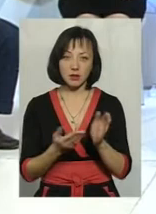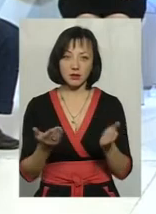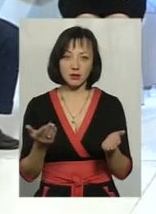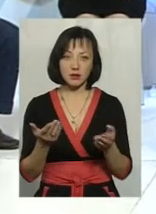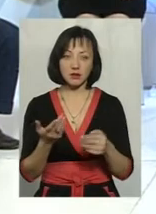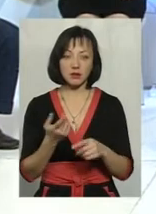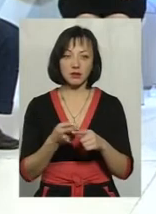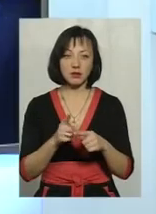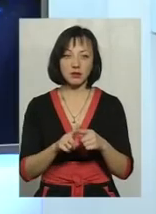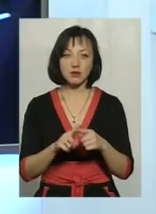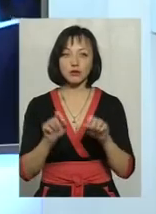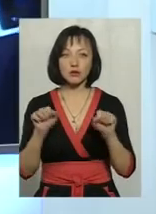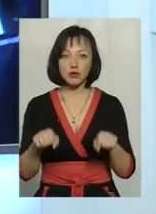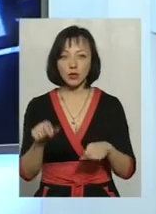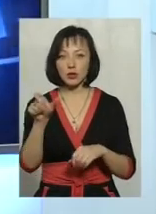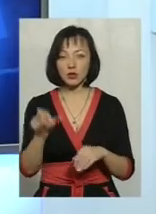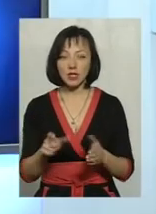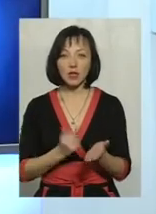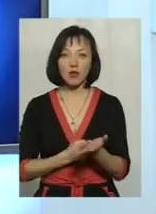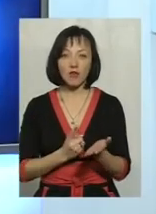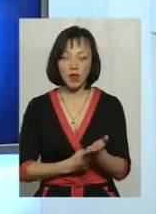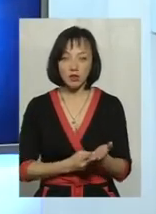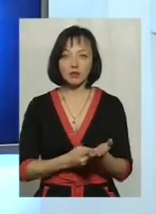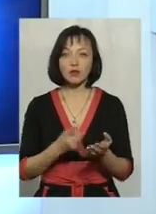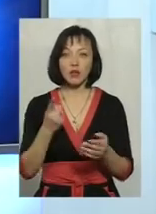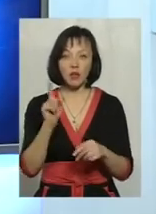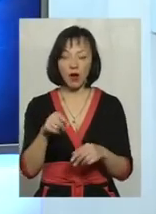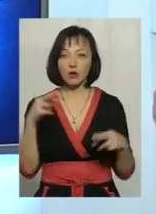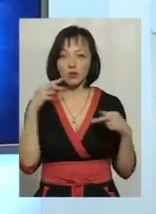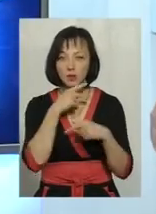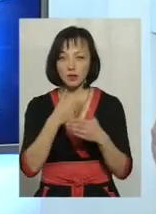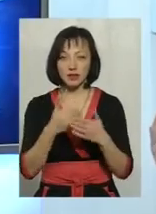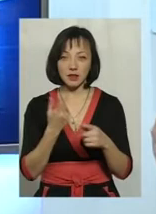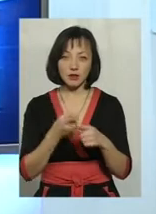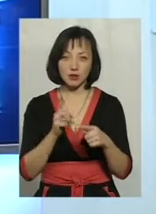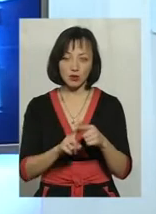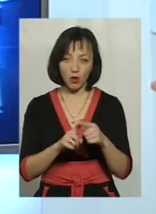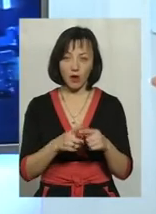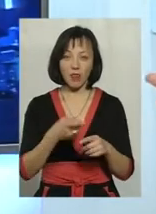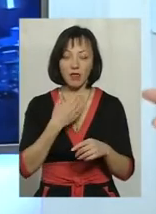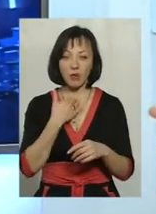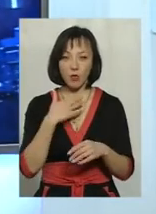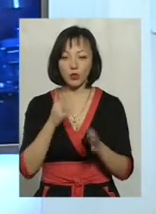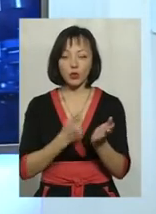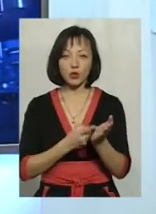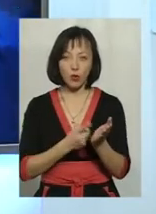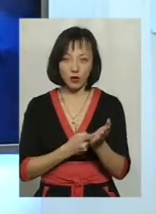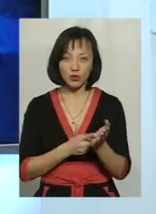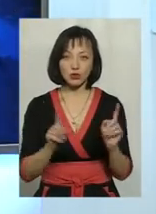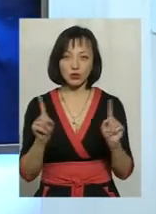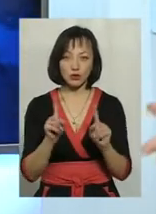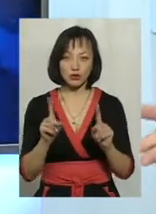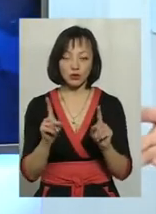даного алкогольного напою, тоді тільки зможе людина доказати, що вона отруїлася від даного алкогольного напою, і в неї буде доказ про те,